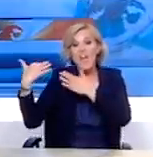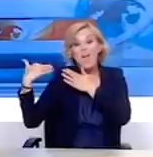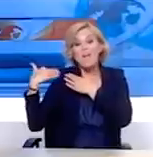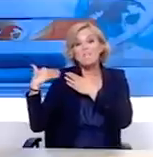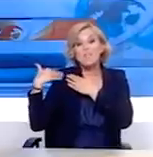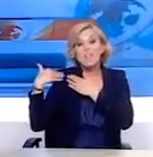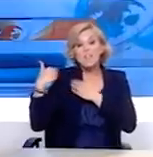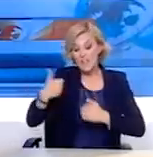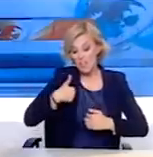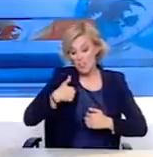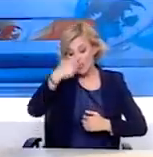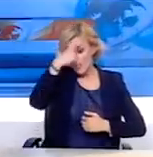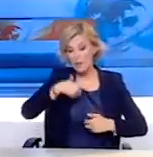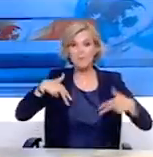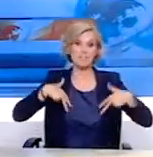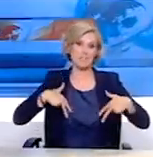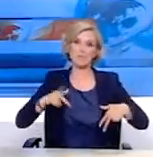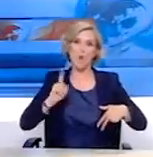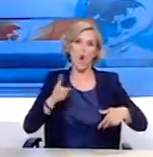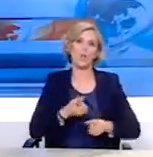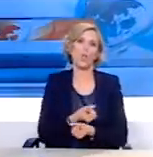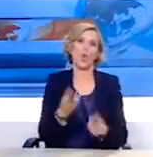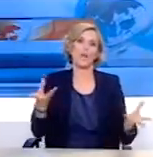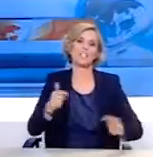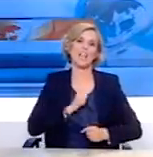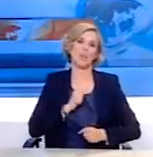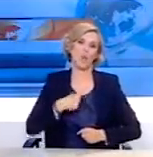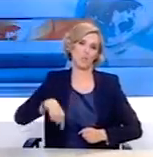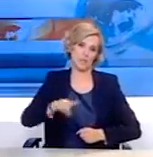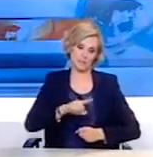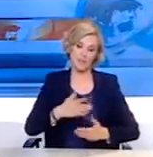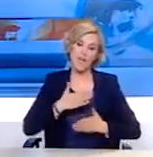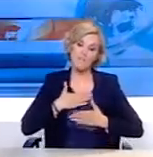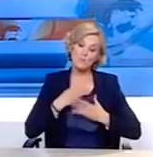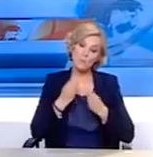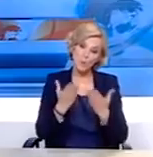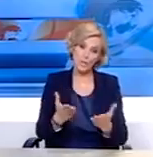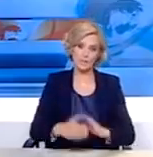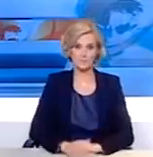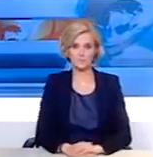την κοινωνική πολιτική να την ασκήσει κάποιος άλλος. Σας ευχαριστούμε πολύ.